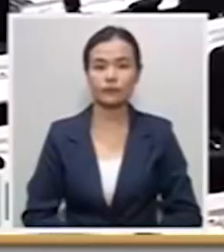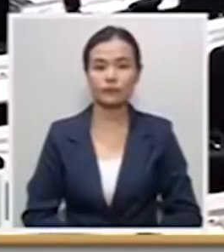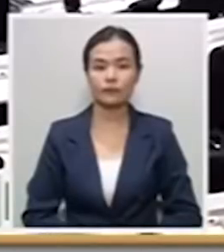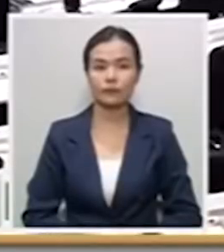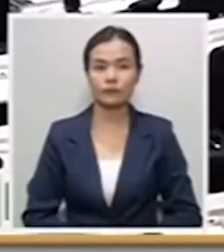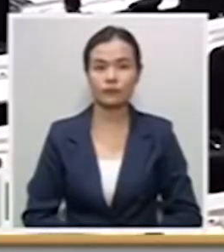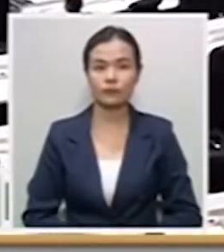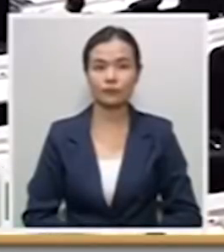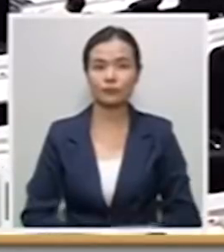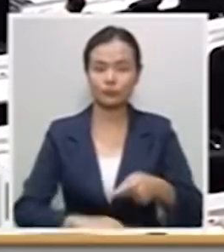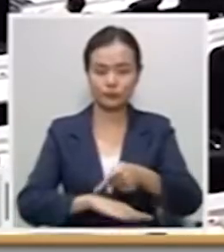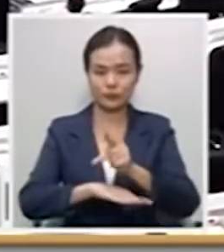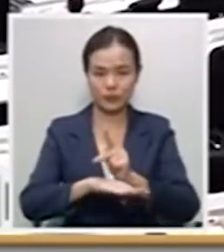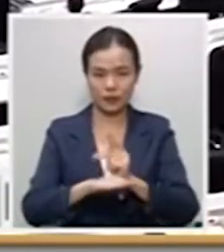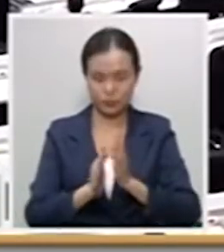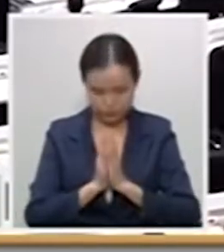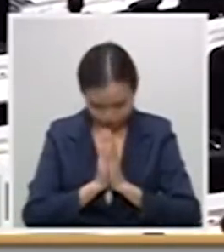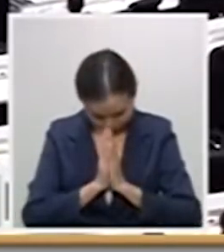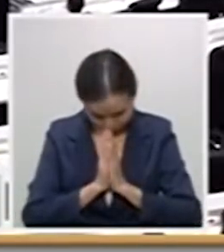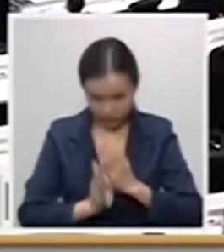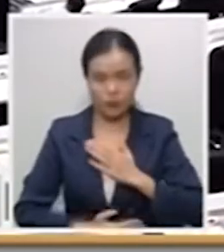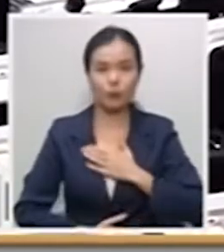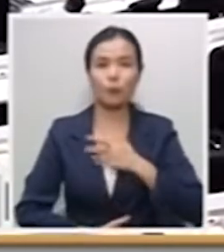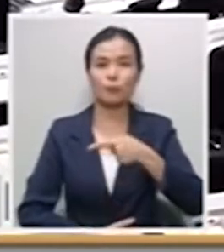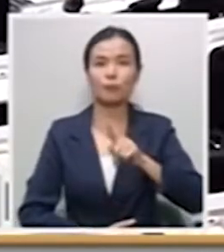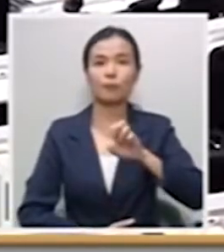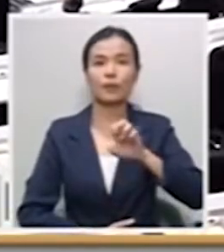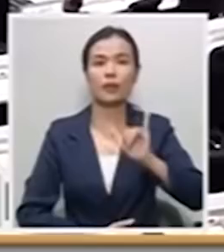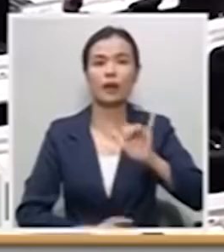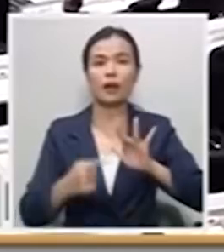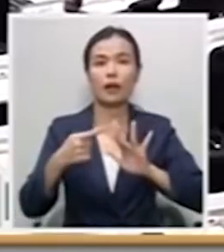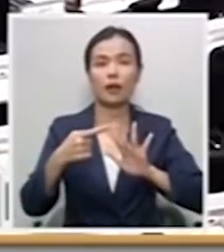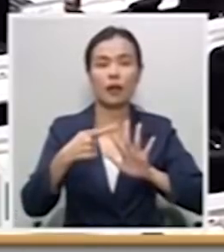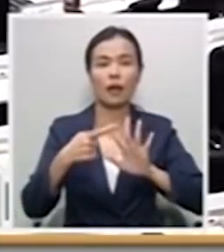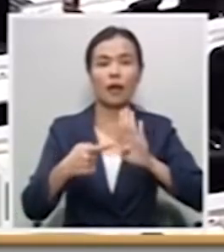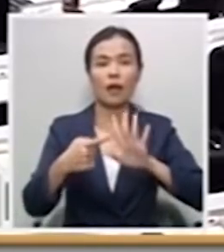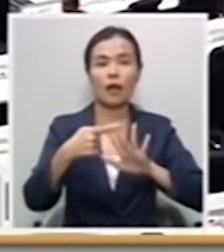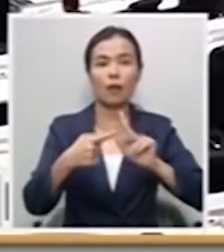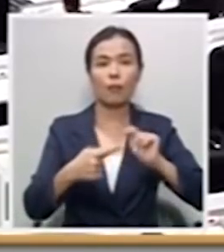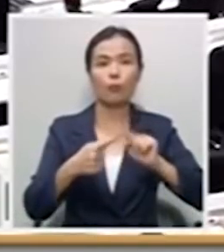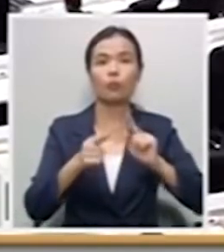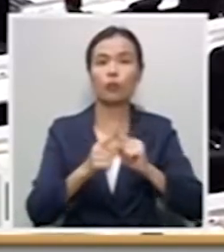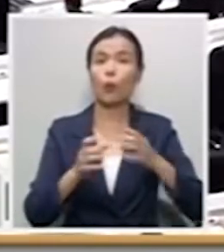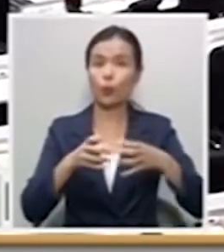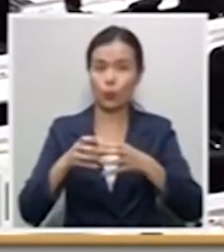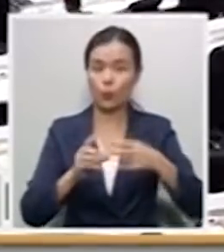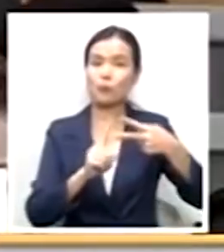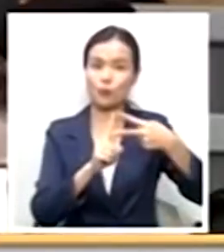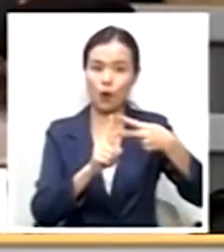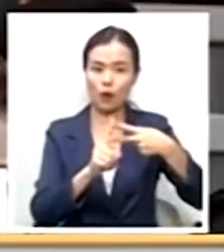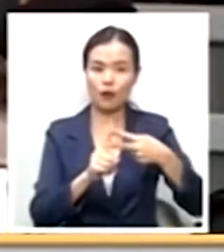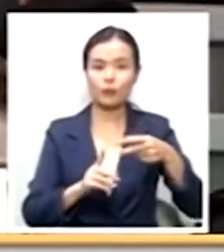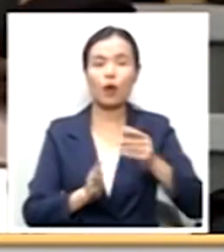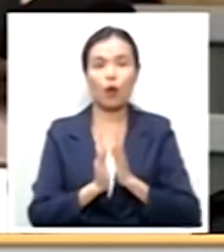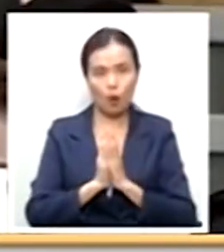เรียนท่านประธานที่เคารพผมปิยบุตรแสงกนกกุลผู้แทนราษฎรจากพรรคอนาคตใหม่ขอบคุณท่านประธานครับที่ให้เวลา